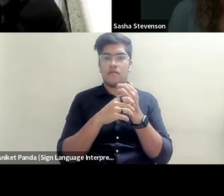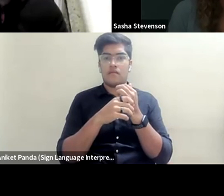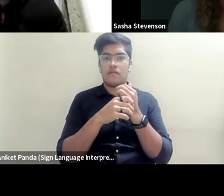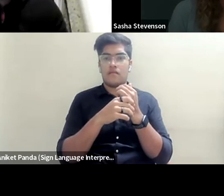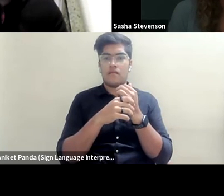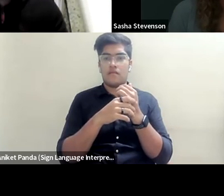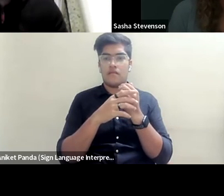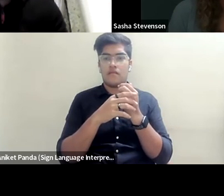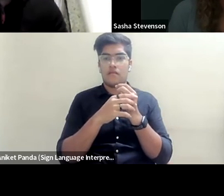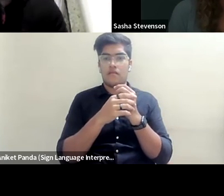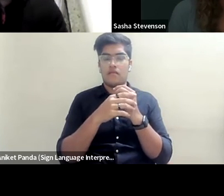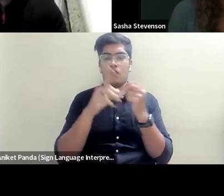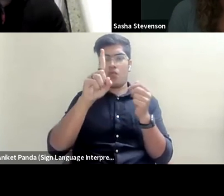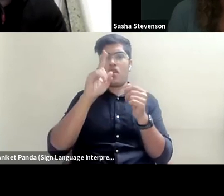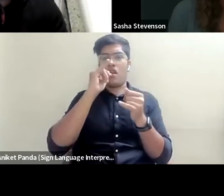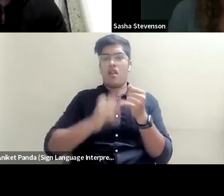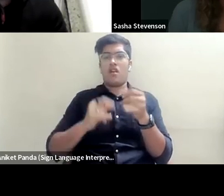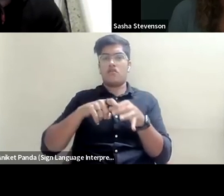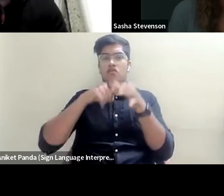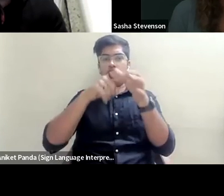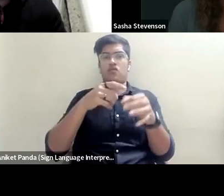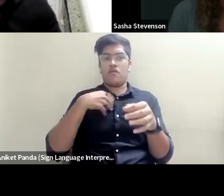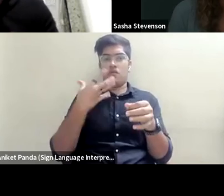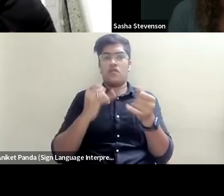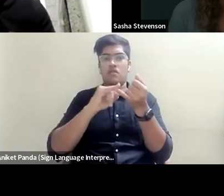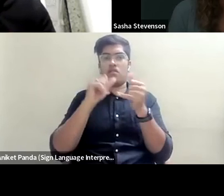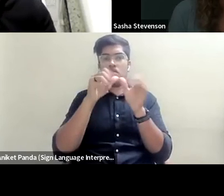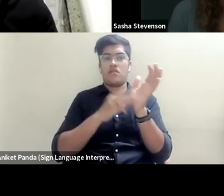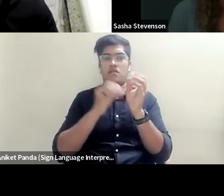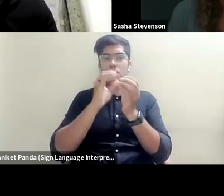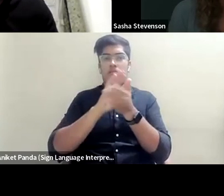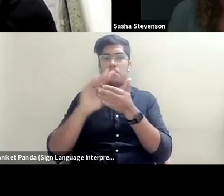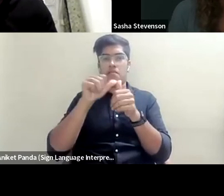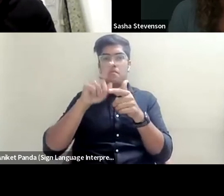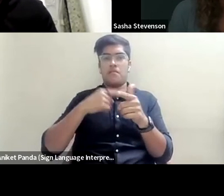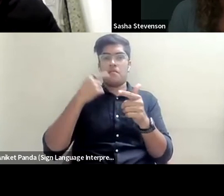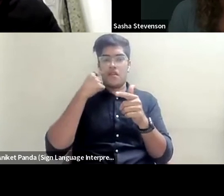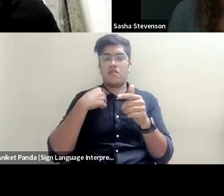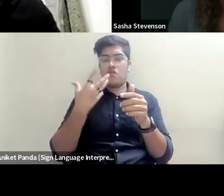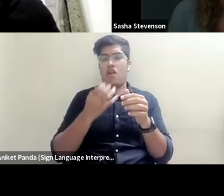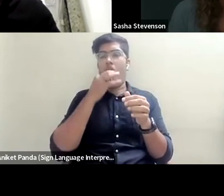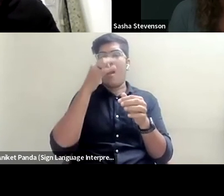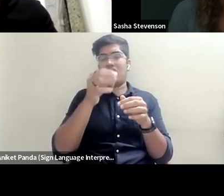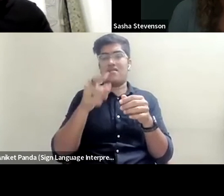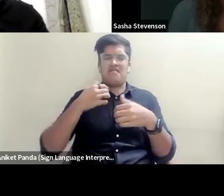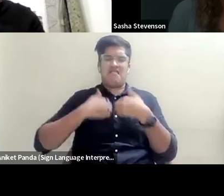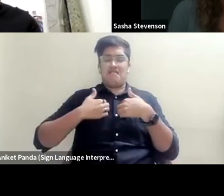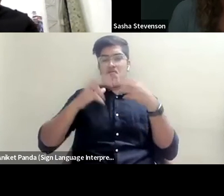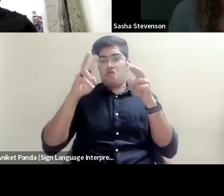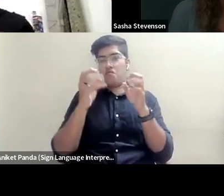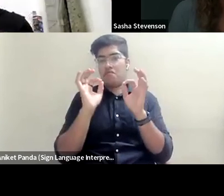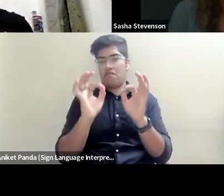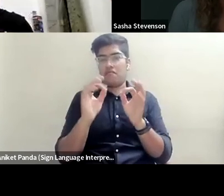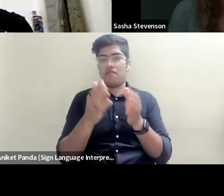एक लास्ट सवाल मैं आपसे पूछ लेता हूँ संभाजी, एंड देन वी कैन एंड, बिकॉज ये काफी इंटरेस्टिंग सवाल है कि हमारे कंट्री में टाइटल्स